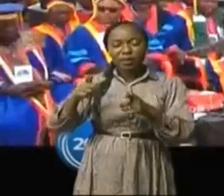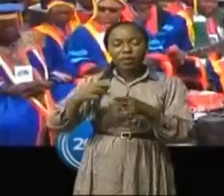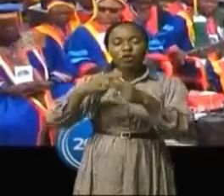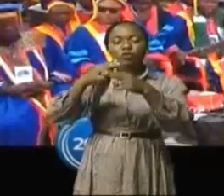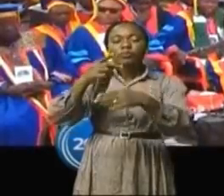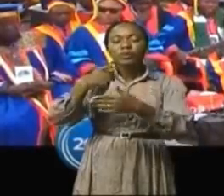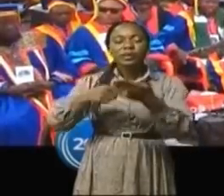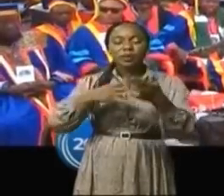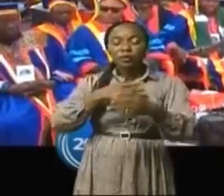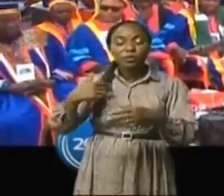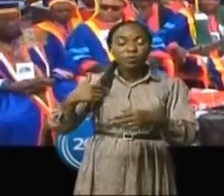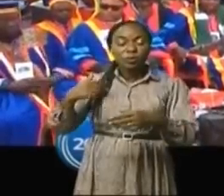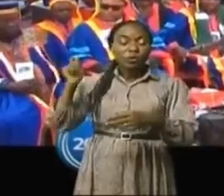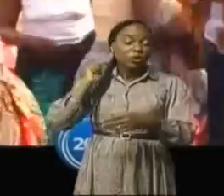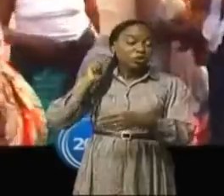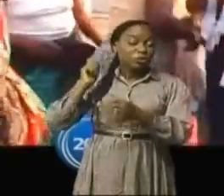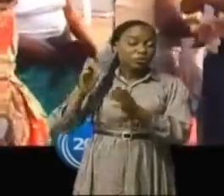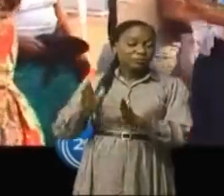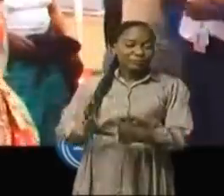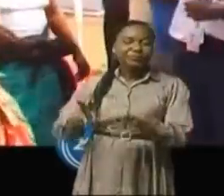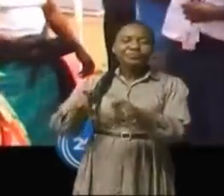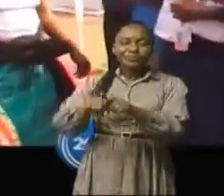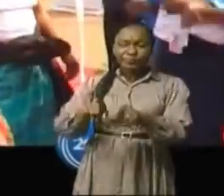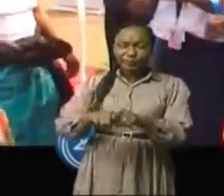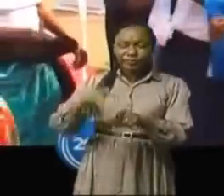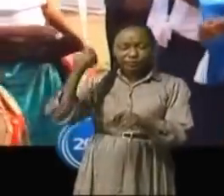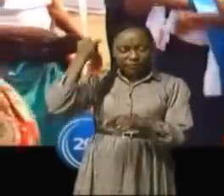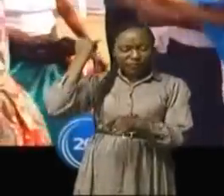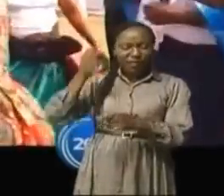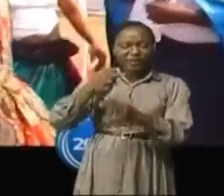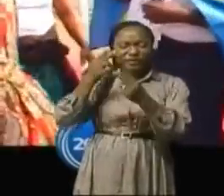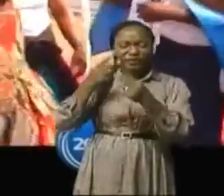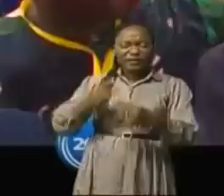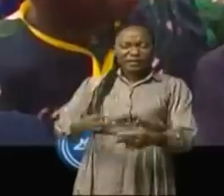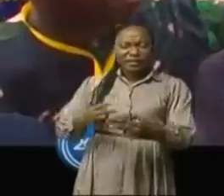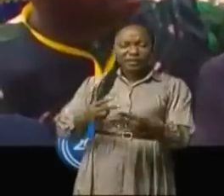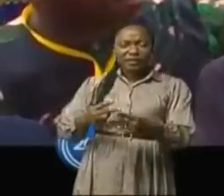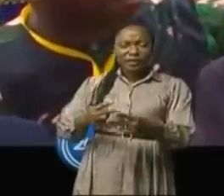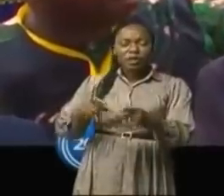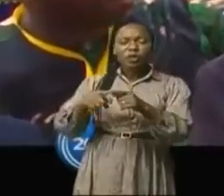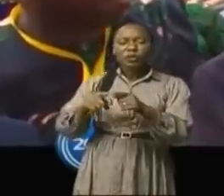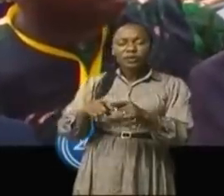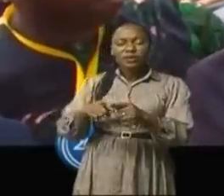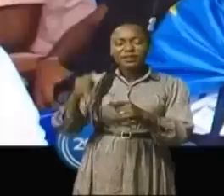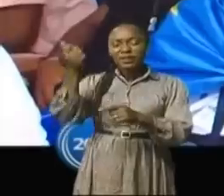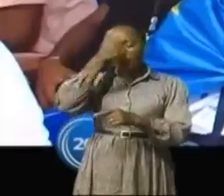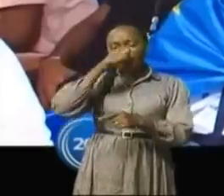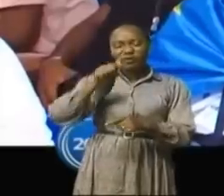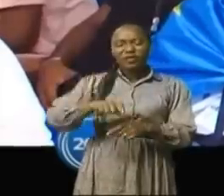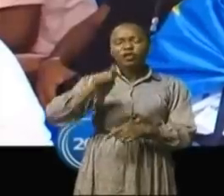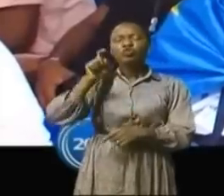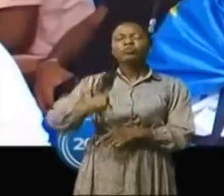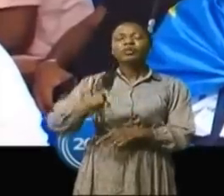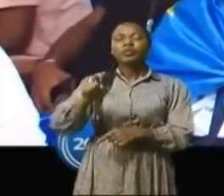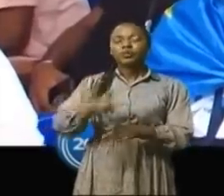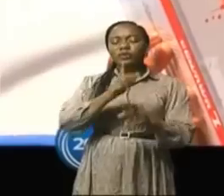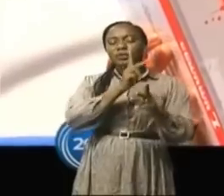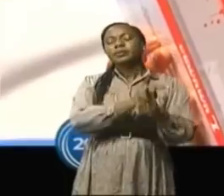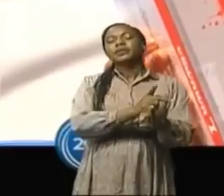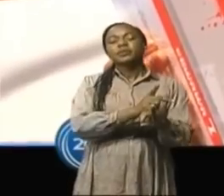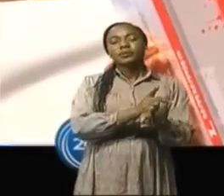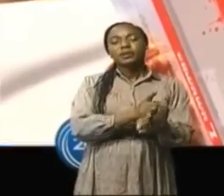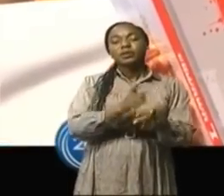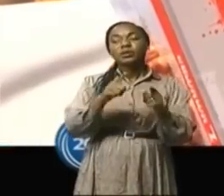causa. Plus qu'un héros, Lumumba est une valeur, mieux une idéologie que l'Afrique doit nécessairement préserver.